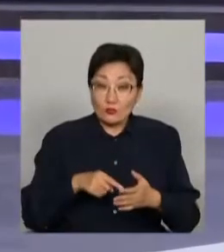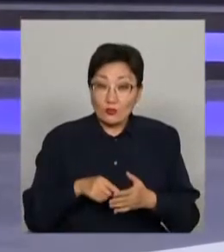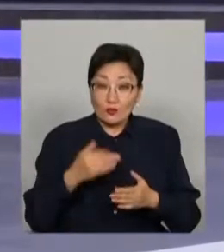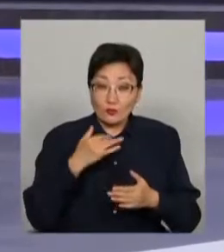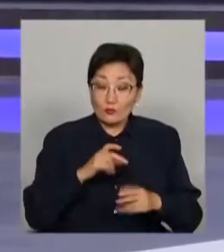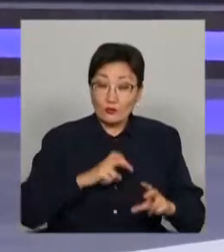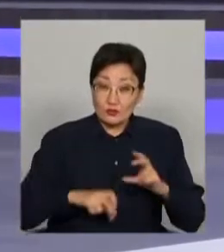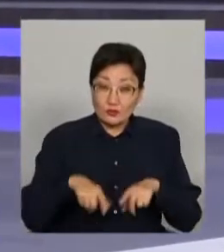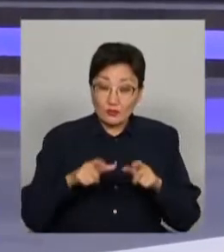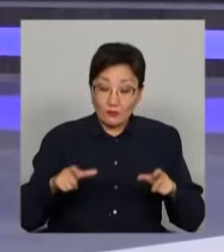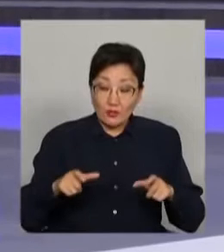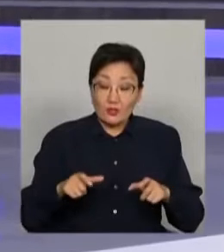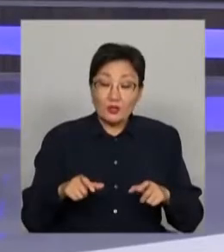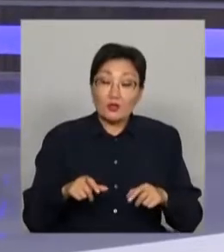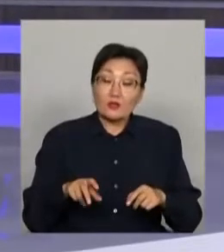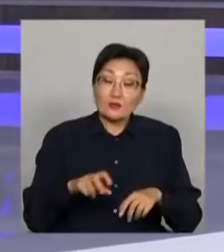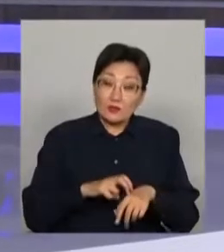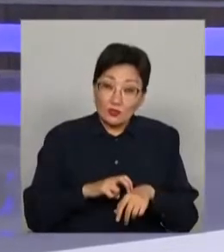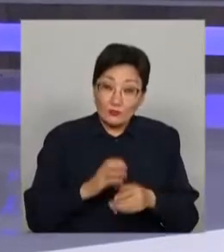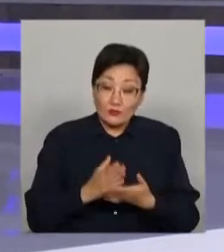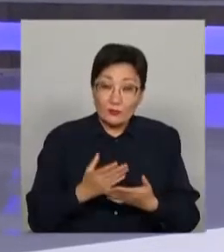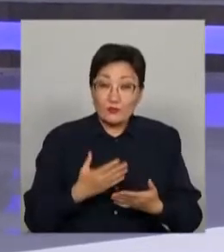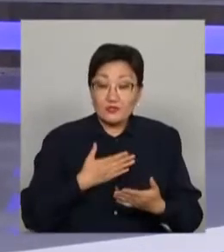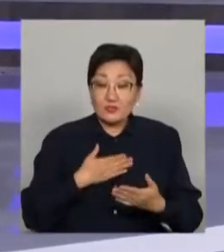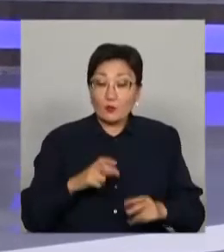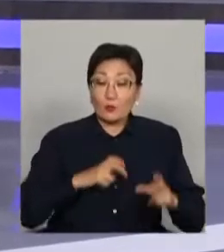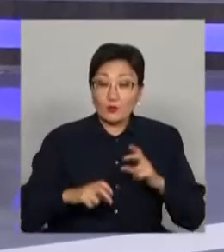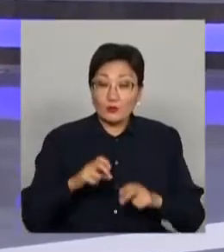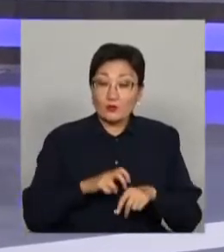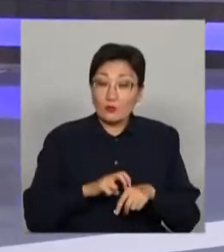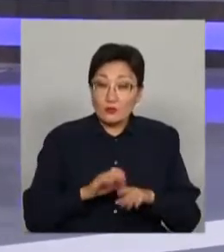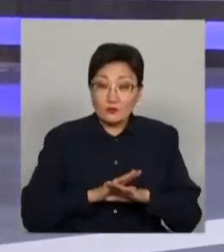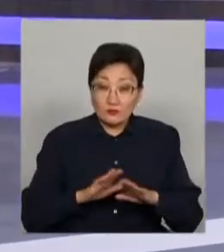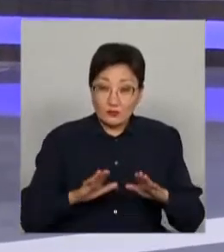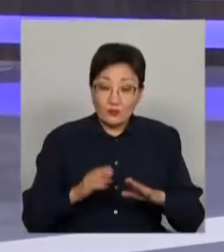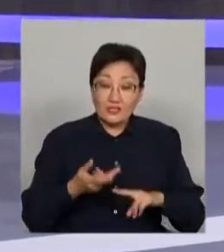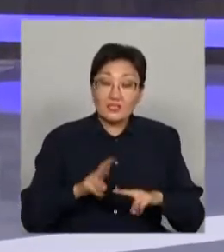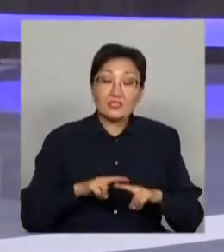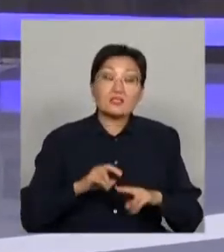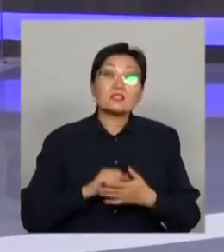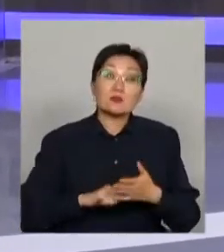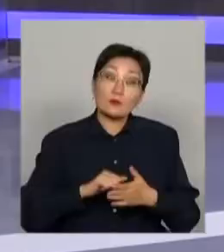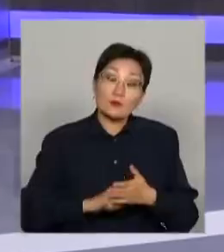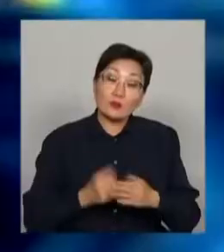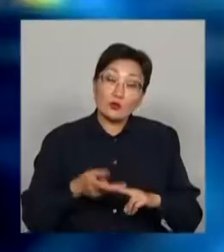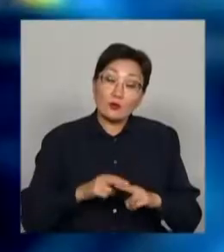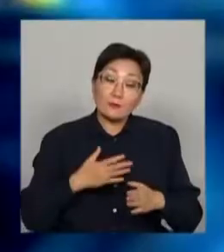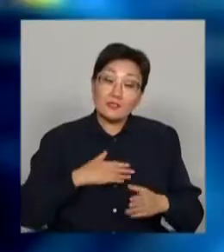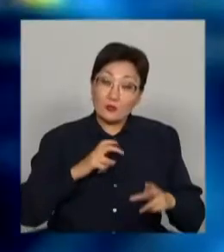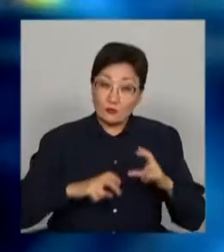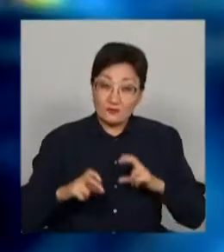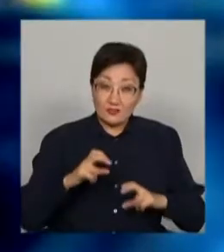енді студенттердің қорқынышы сол. Біздің университетте ондай қорқыныш болмауы тиіс. Не себептен? Өйткені біздің